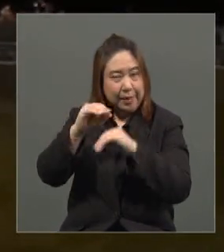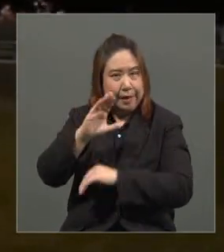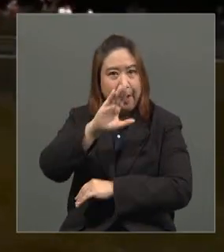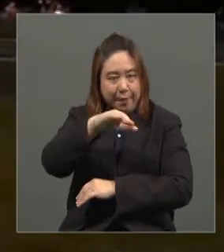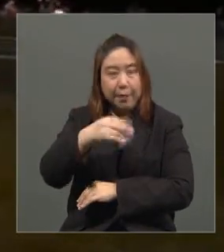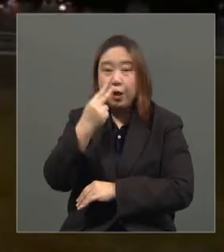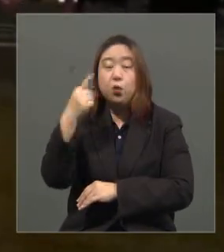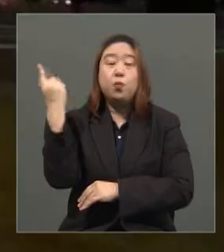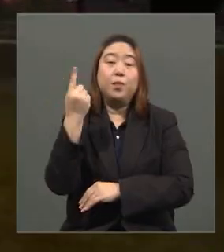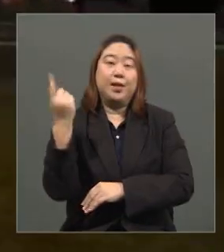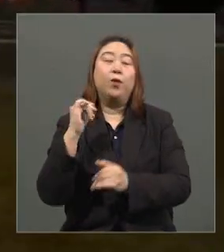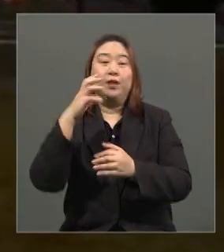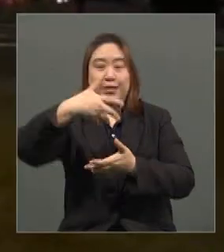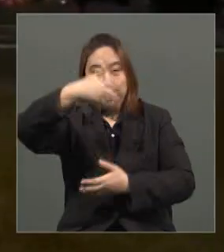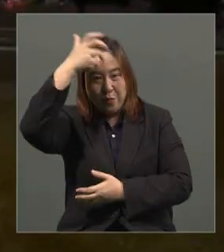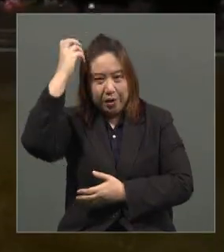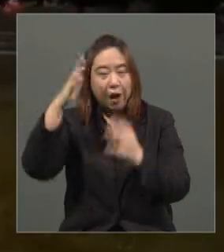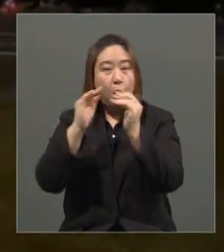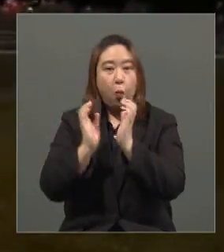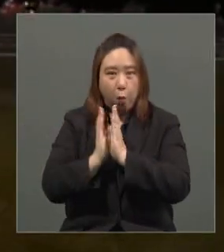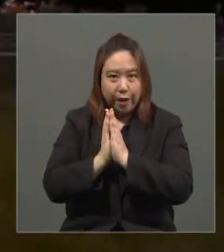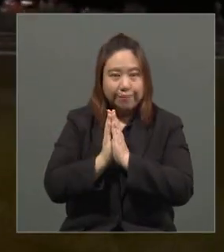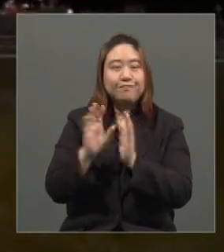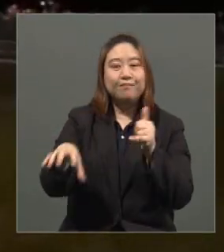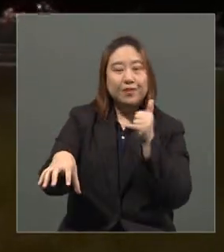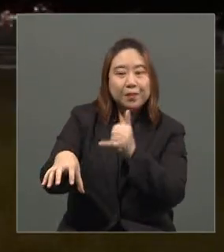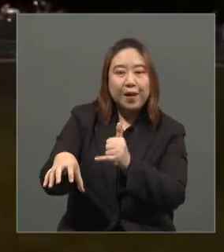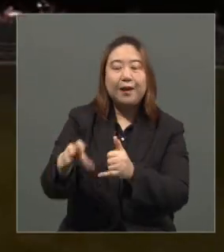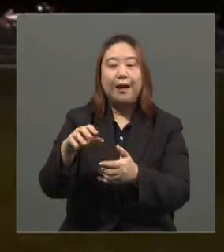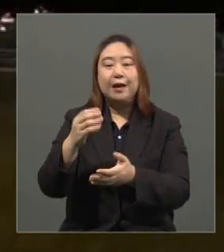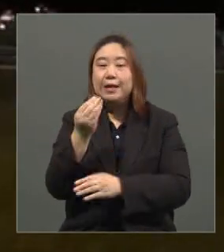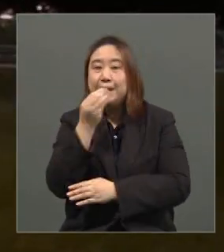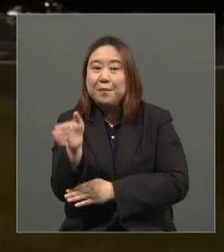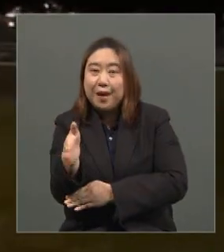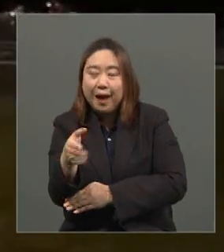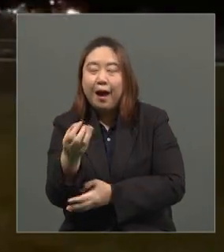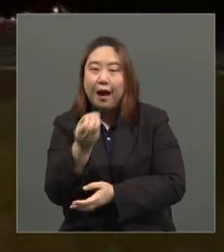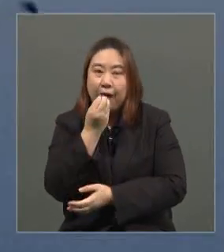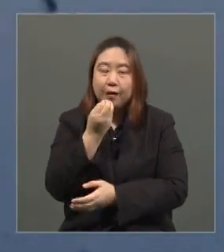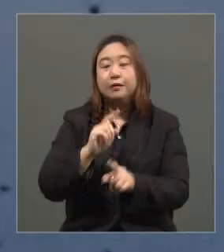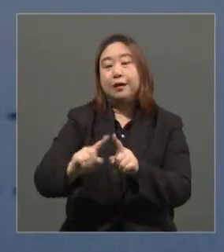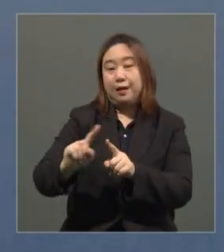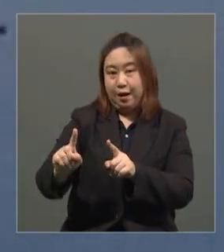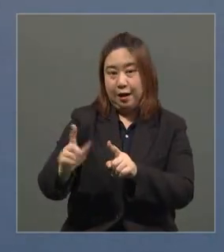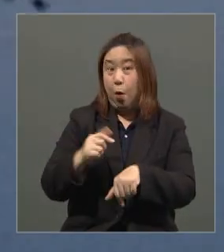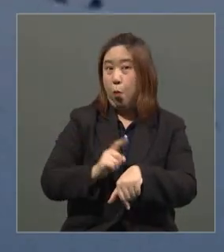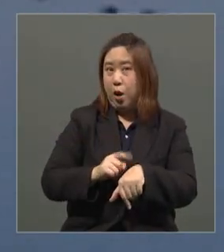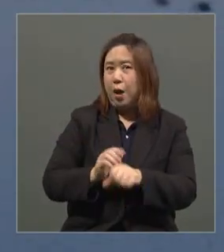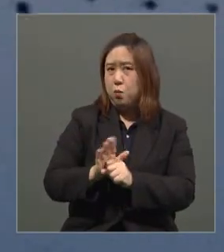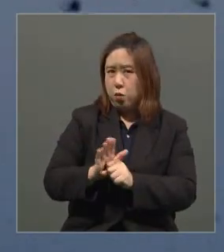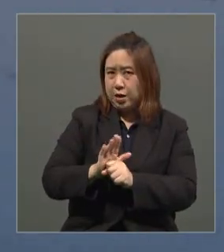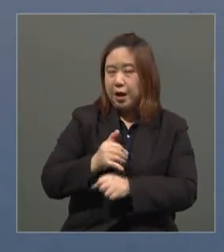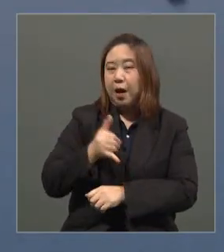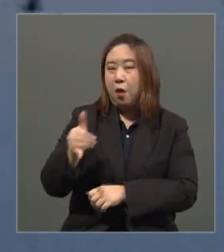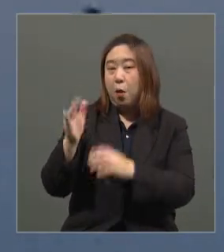ยวสิงห์บุรีมาแหล่งท่องเที่ยววัดวาอารามของเรานะคะมาทานอาหารปลาของเราแล้วก็ช่วงเหมาะๆแบบนี้มาแวะ